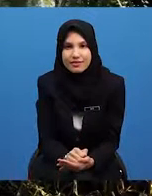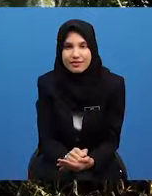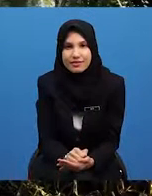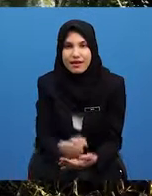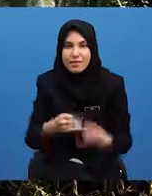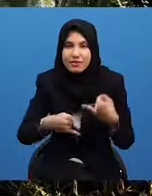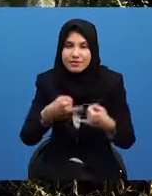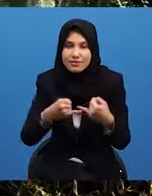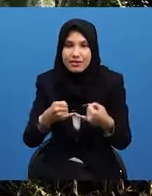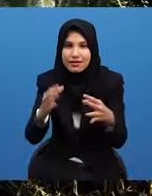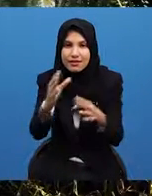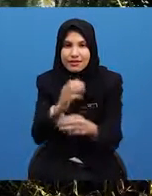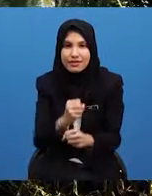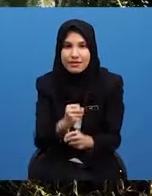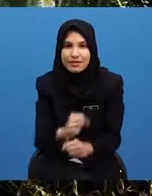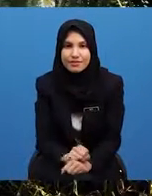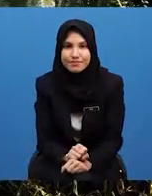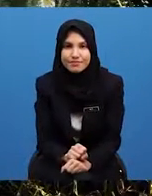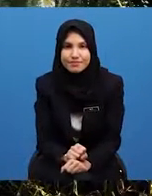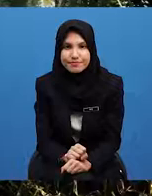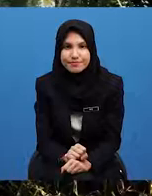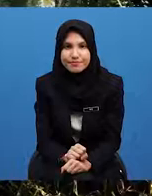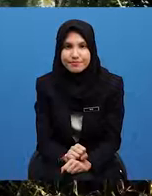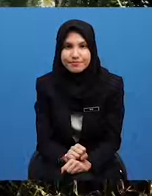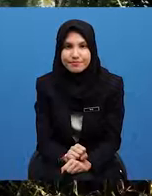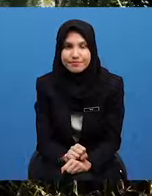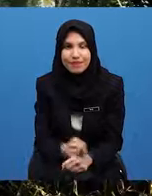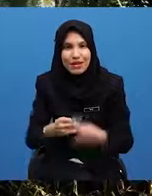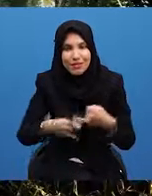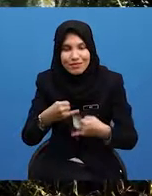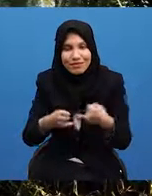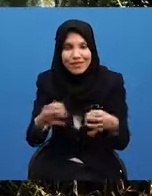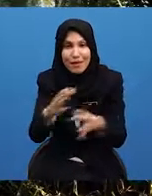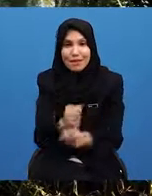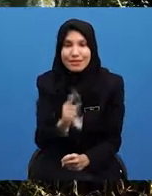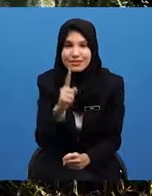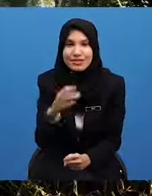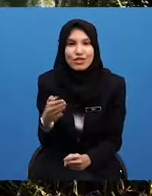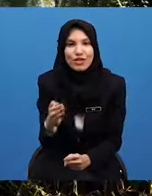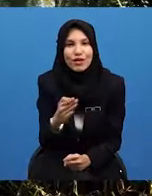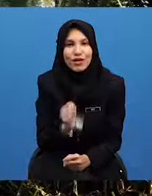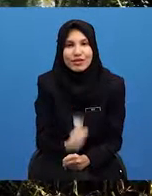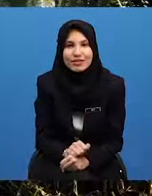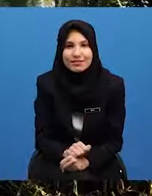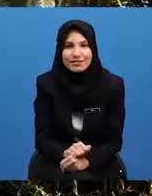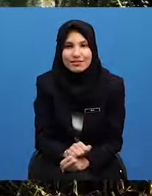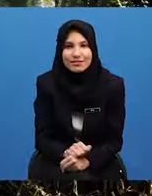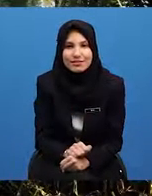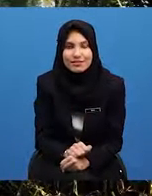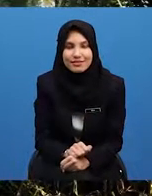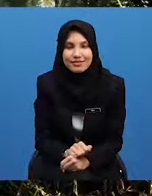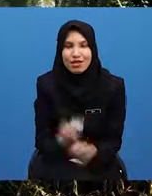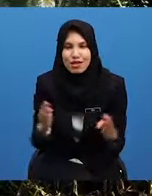berjaya ditangkap. Wah, cikgu berjaya dapat seekor ikan. Dalam studio